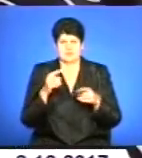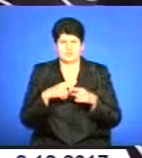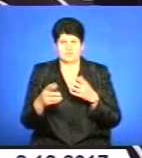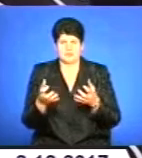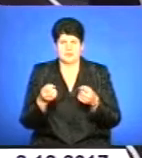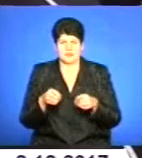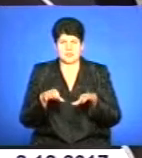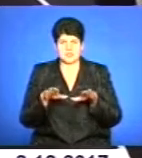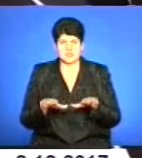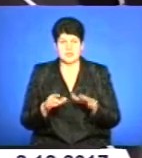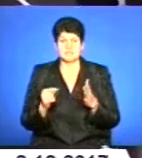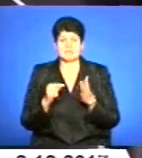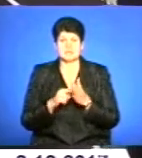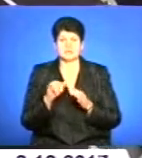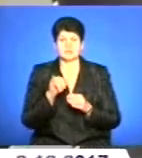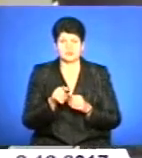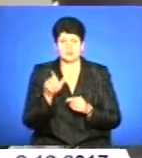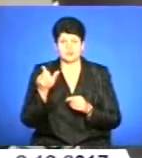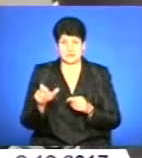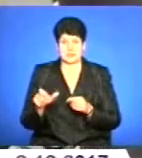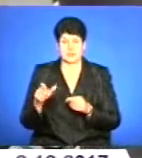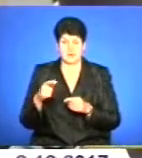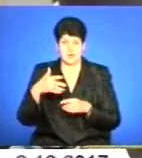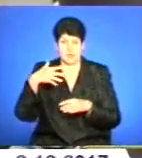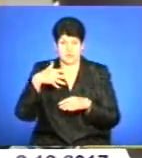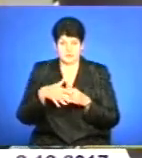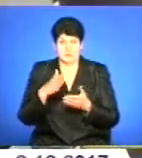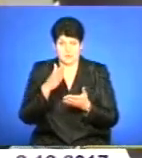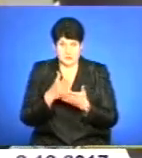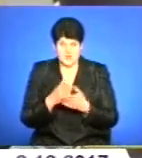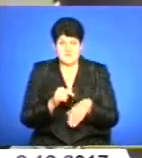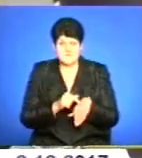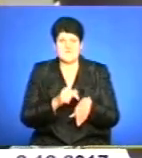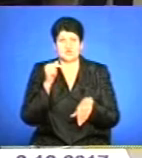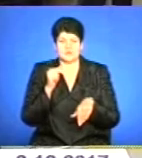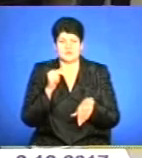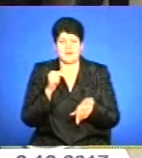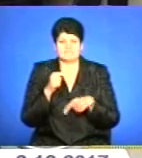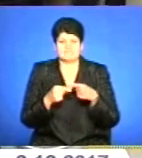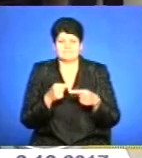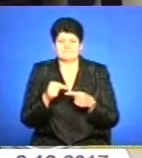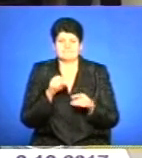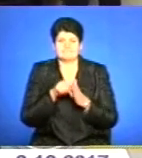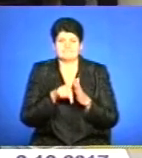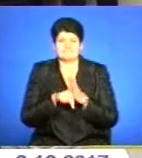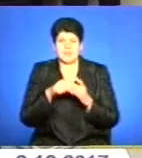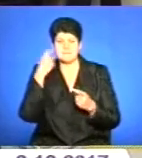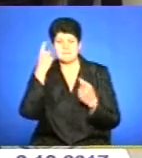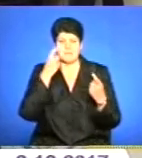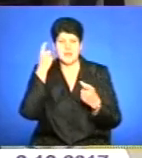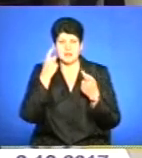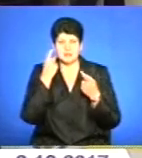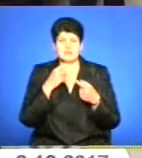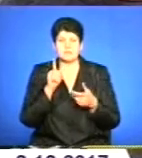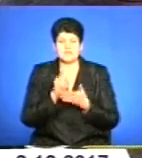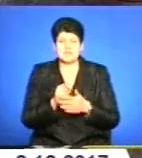Мета експерименту у тому, аби людина з тверезим розумом в контрольованих умовах відчула наслідки сп'яніння. Майбутні водії мають зрозуміти, що в такому стані